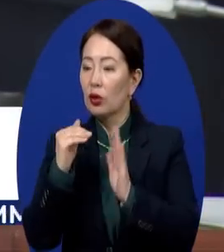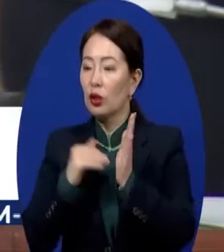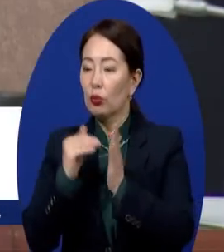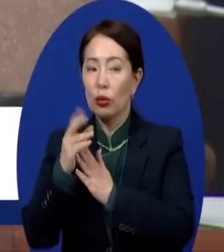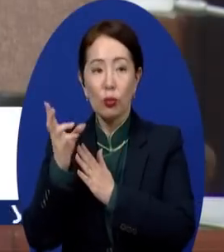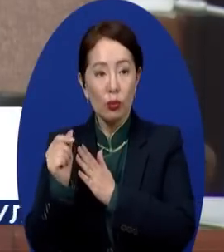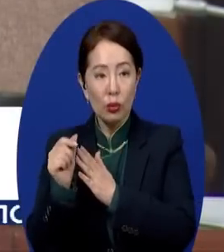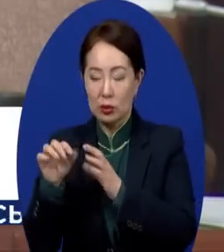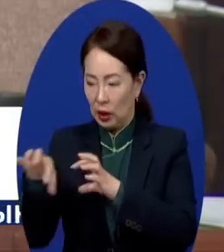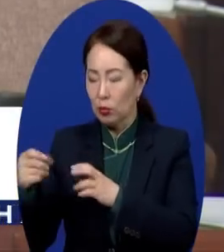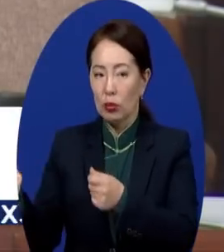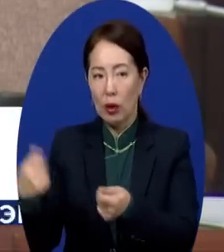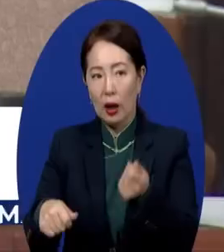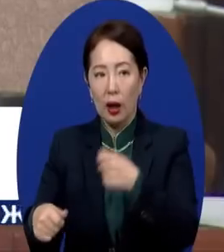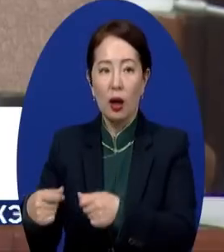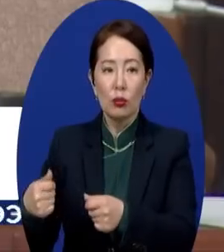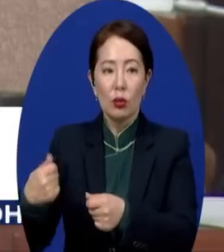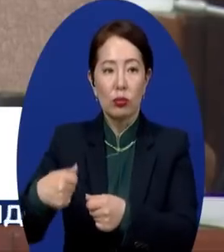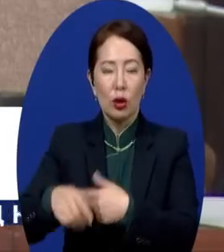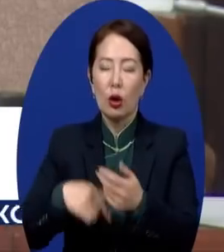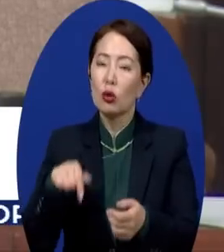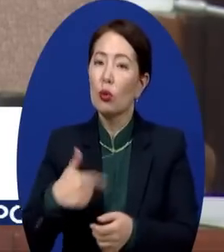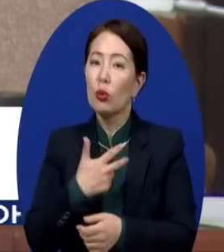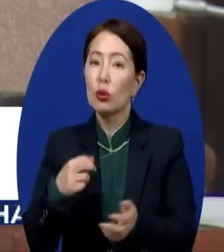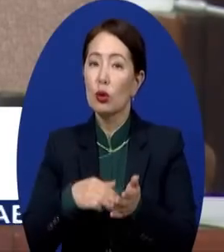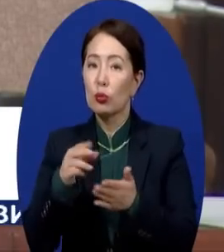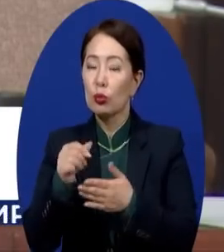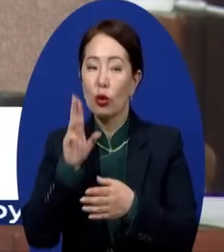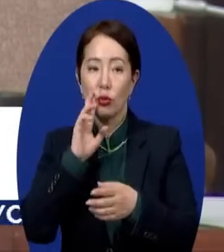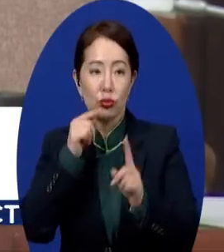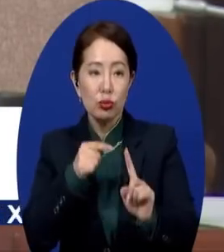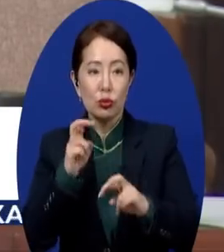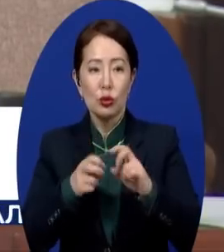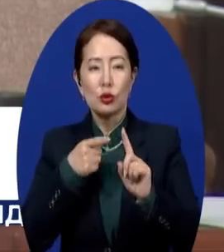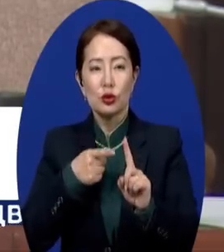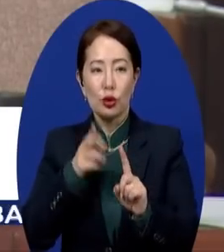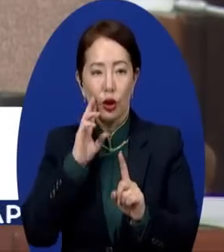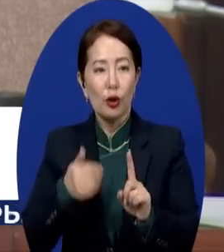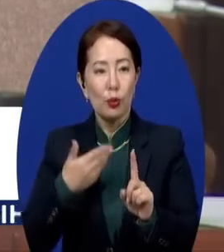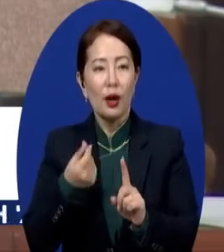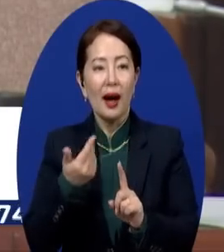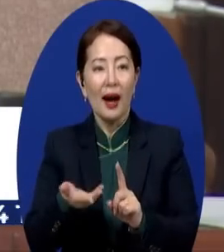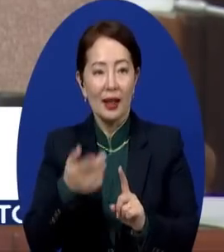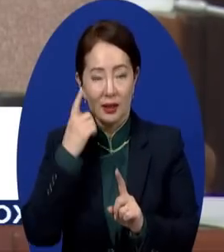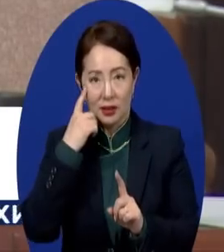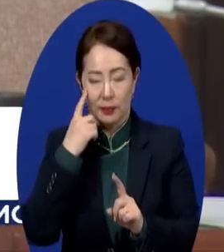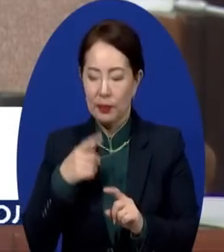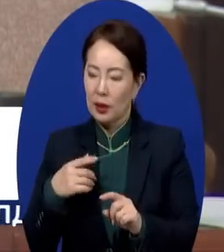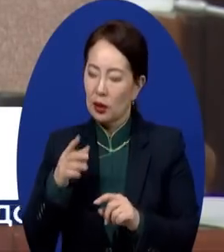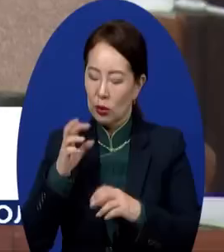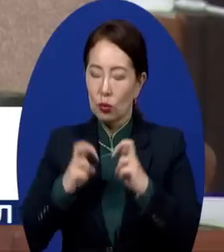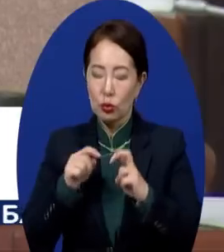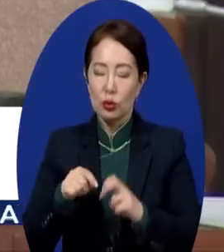бол нэлээх мөнгө төгрөг дээр гаргаа явж байна. Одоо нэг 300 тэрбум төгрөгийн асуудал яг хүнсний үйлдвэрлэлд зориулад бас гаргая гэдээ ингээд явж байгаа. Яг босруулах үйлдвэрлэлд